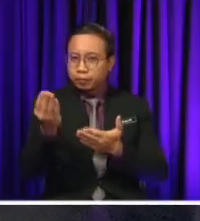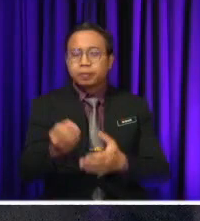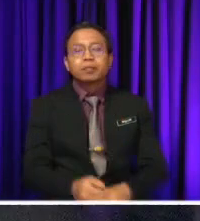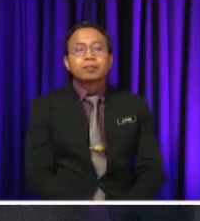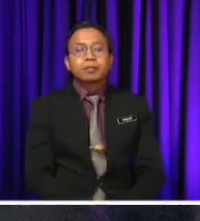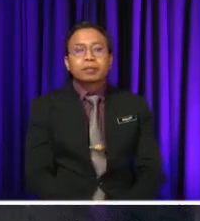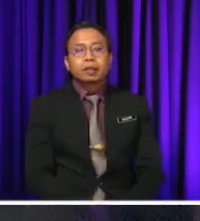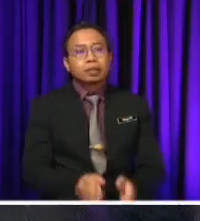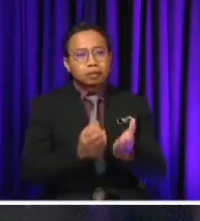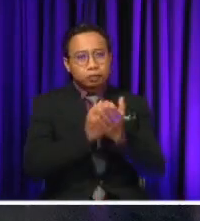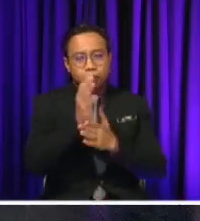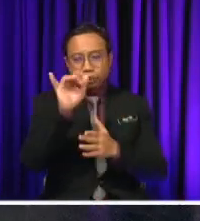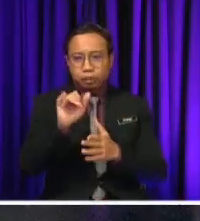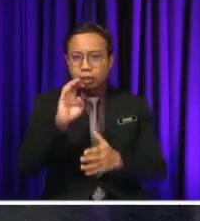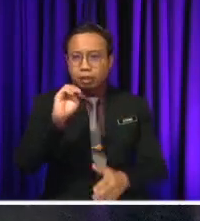mdf